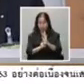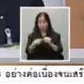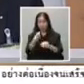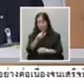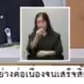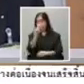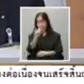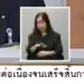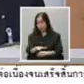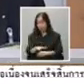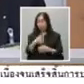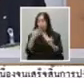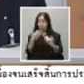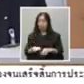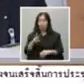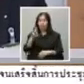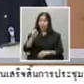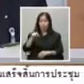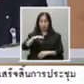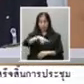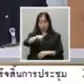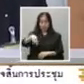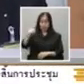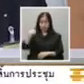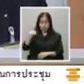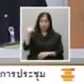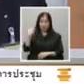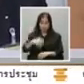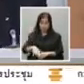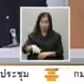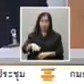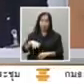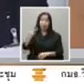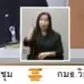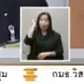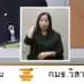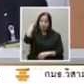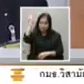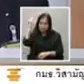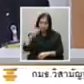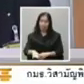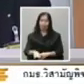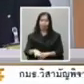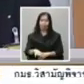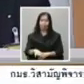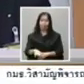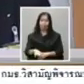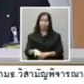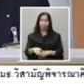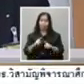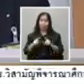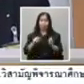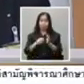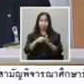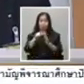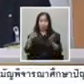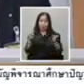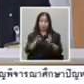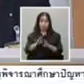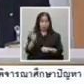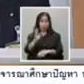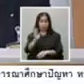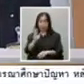ล้วและว ัน นั้นสภาแห่งนี้ได้มีการอภิปรายกันอย่างกว้างขวางแล้ว แต่ไม่มีการลงมติใช่ไหมครับท่